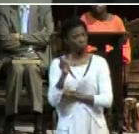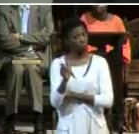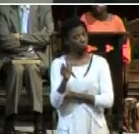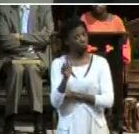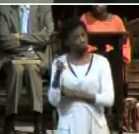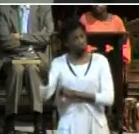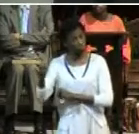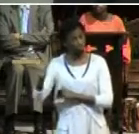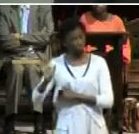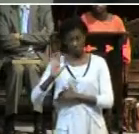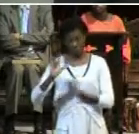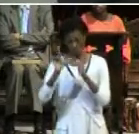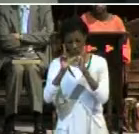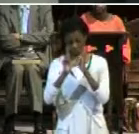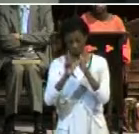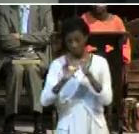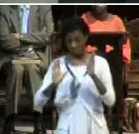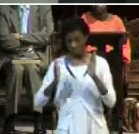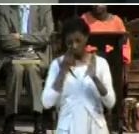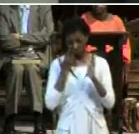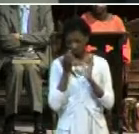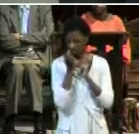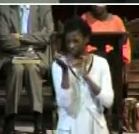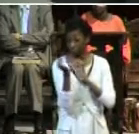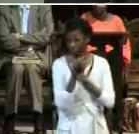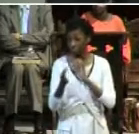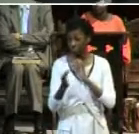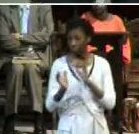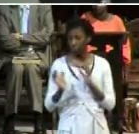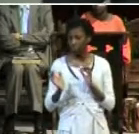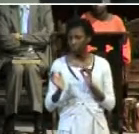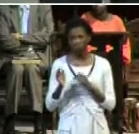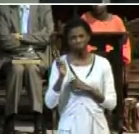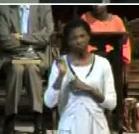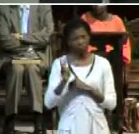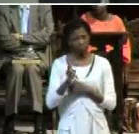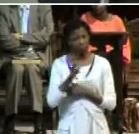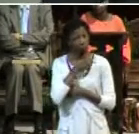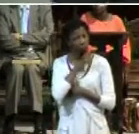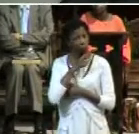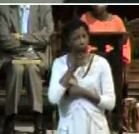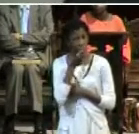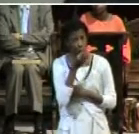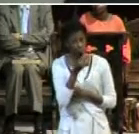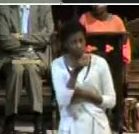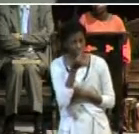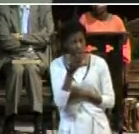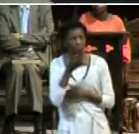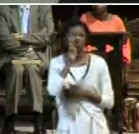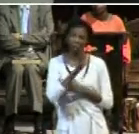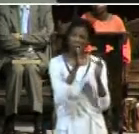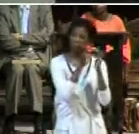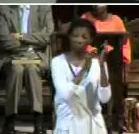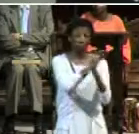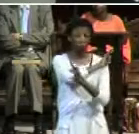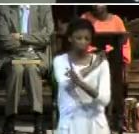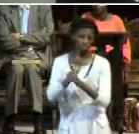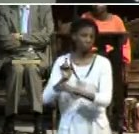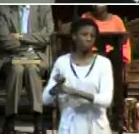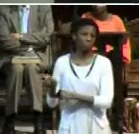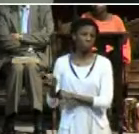hein. Remarquez, les pharisiens sont des gens très bien. Je vous surprends peut-être. Jésus a critiqué jamais les